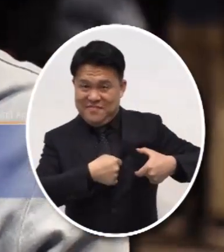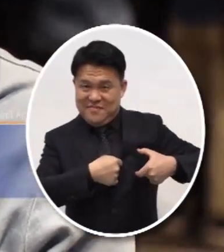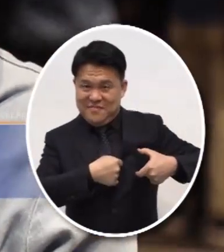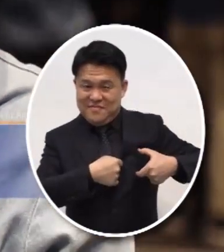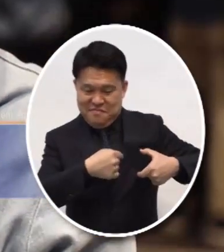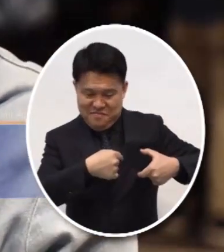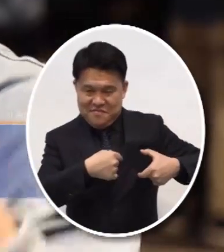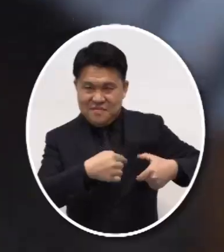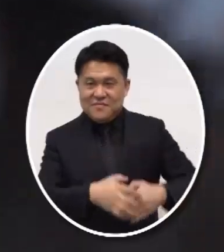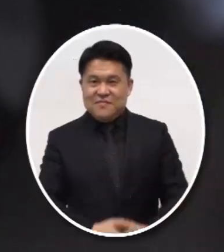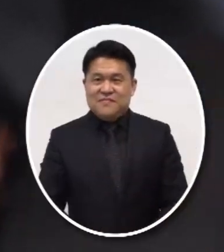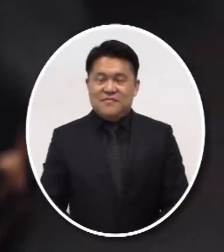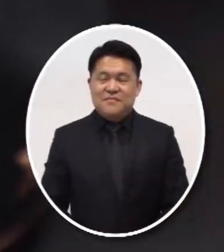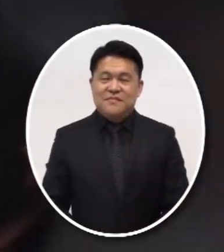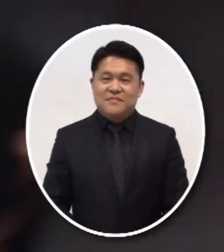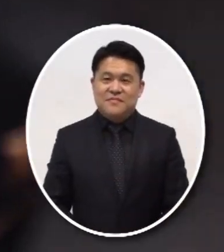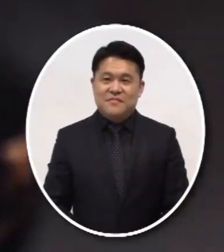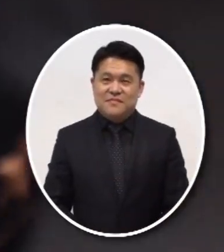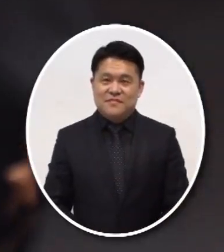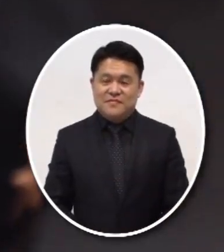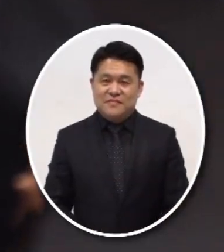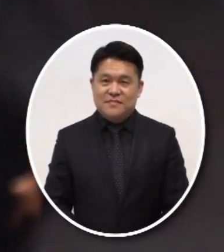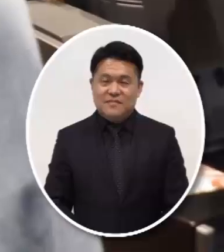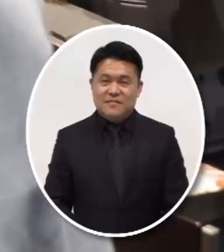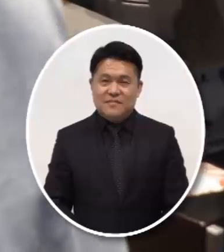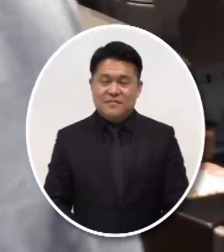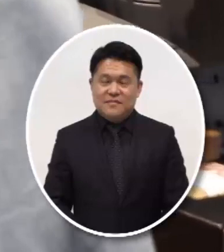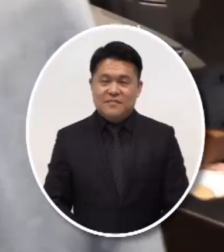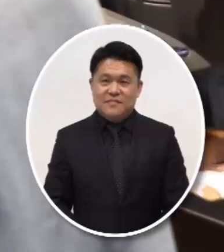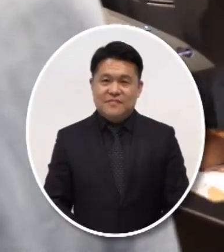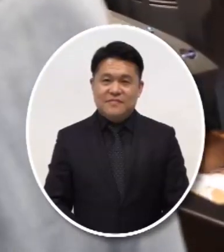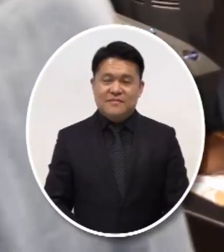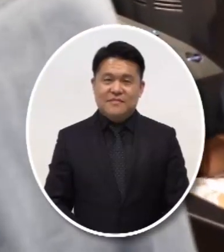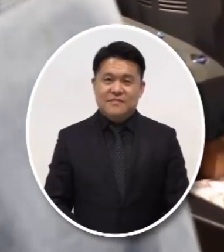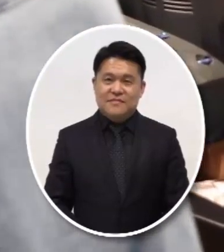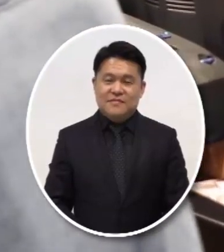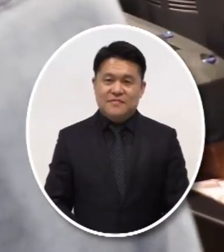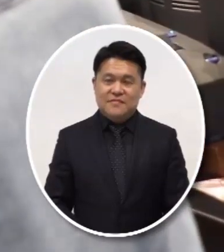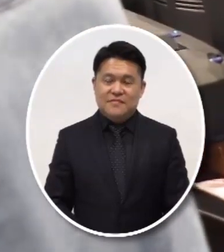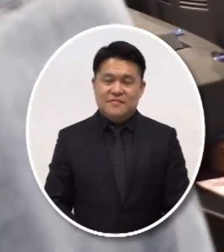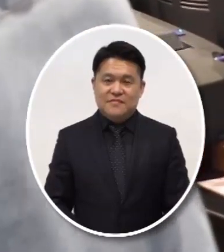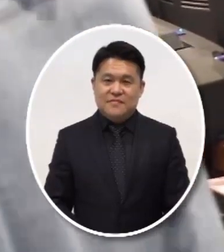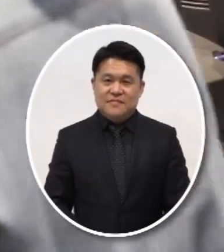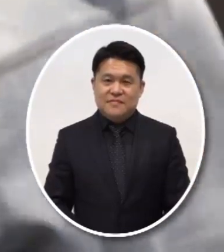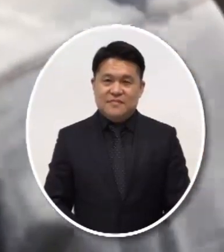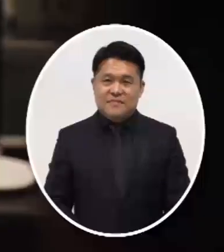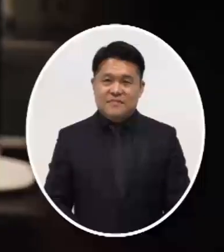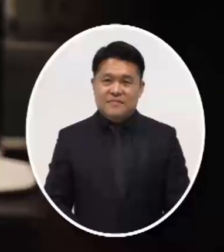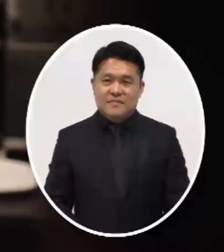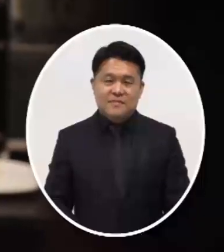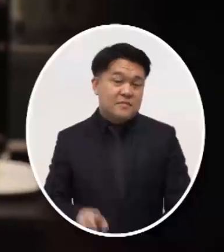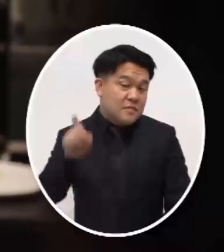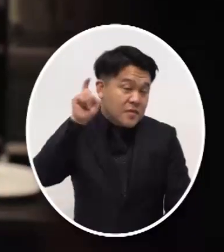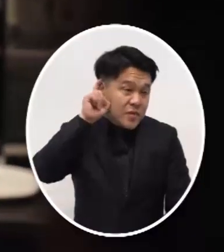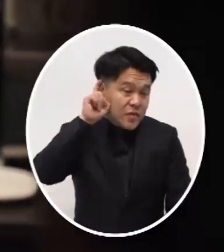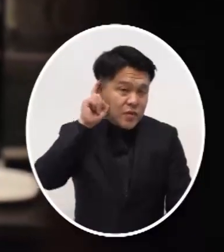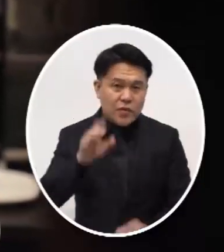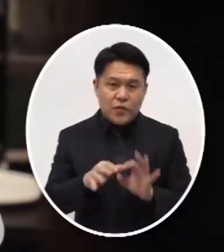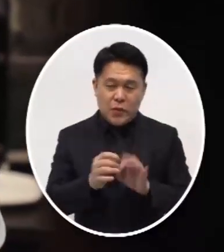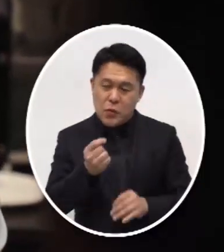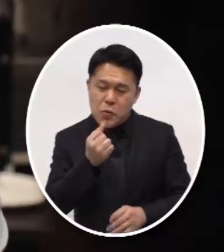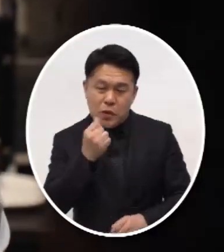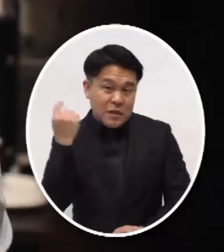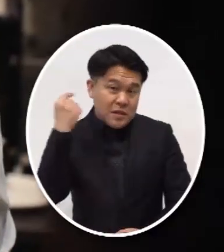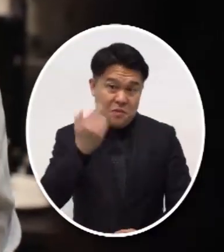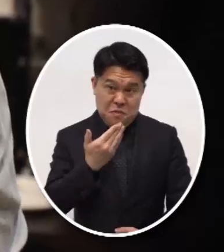배지를 달고 있거든요. 매장이라서 이거 원두 고르실 수 있고요. 그다음에 추천해드려요. 보청기를 활용해 작은 소리를